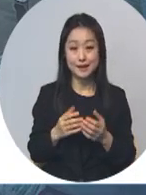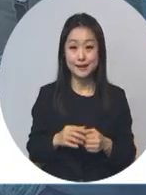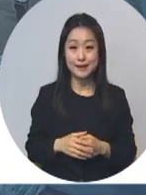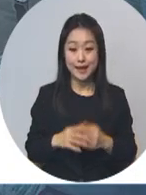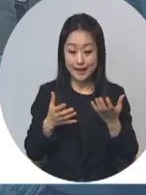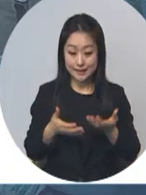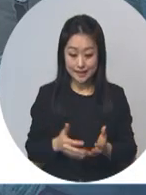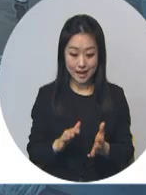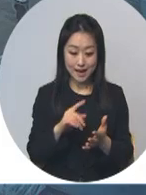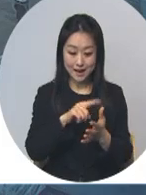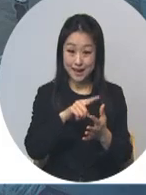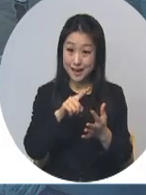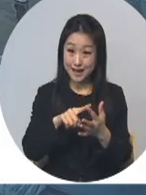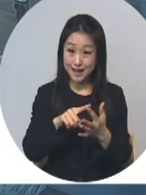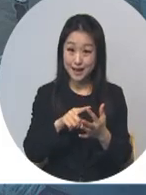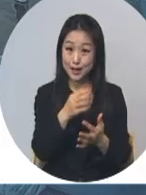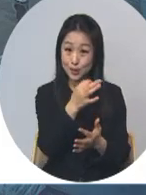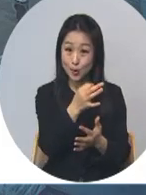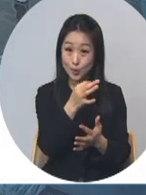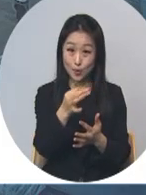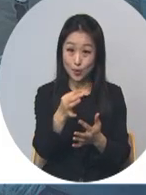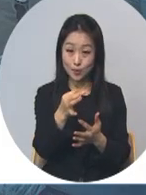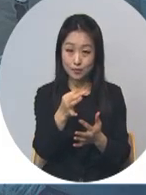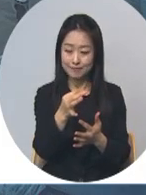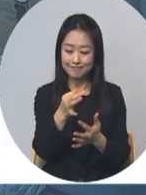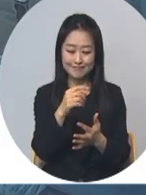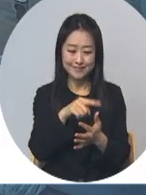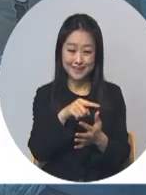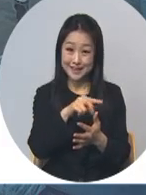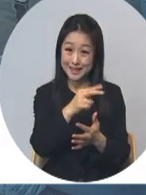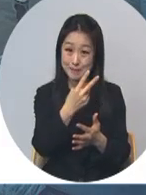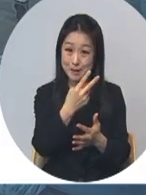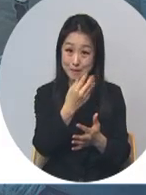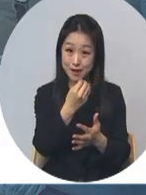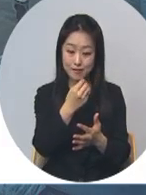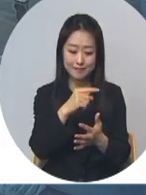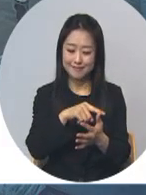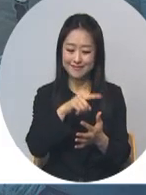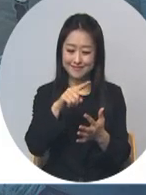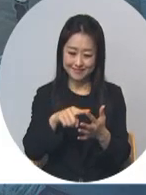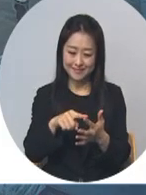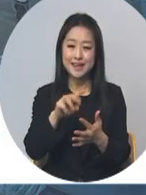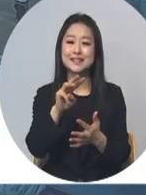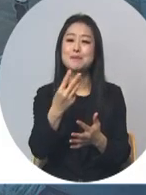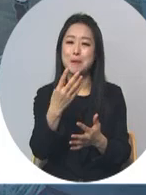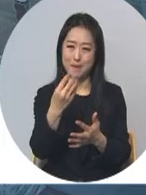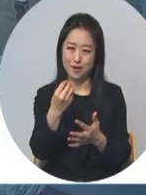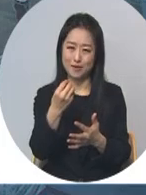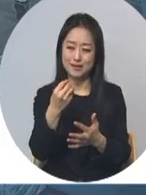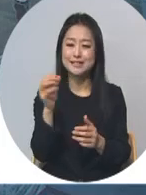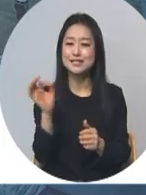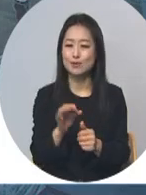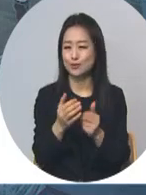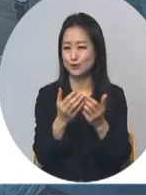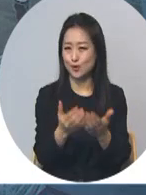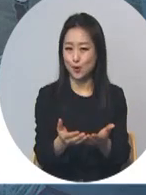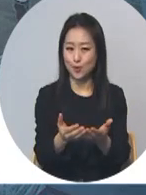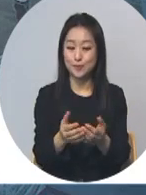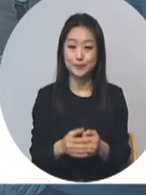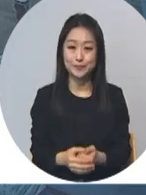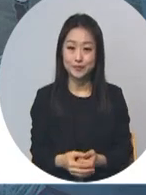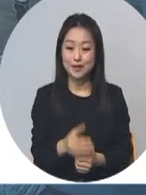일괄적으로 200만 원을 지급하던 천만 남 이용권은 둘째부터 300만 원이 지급됩니다 새해 달라지는